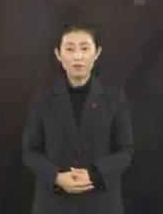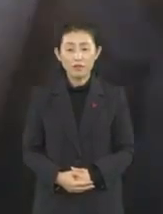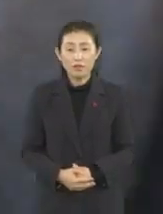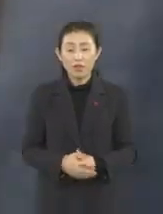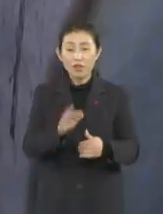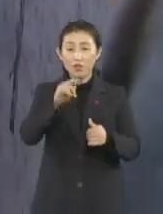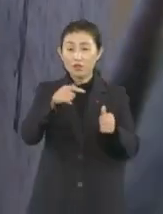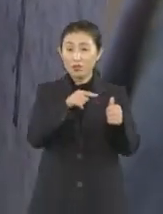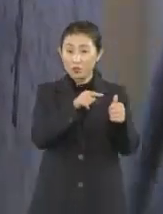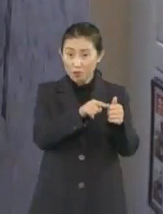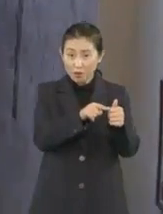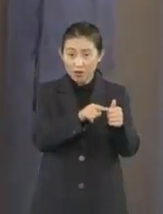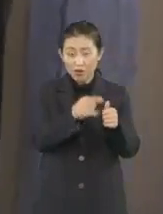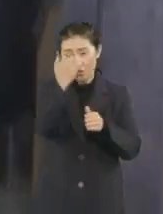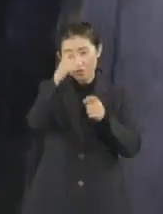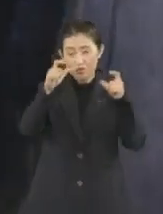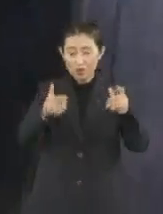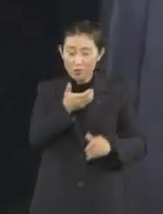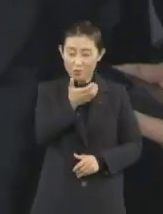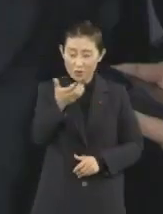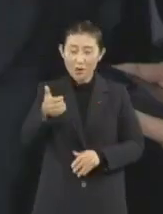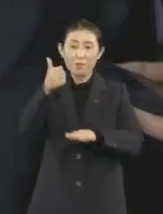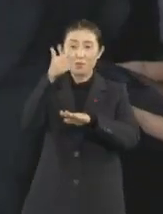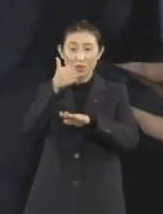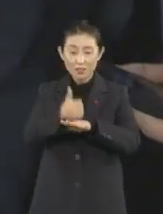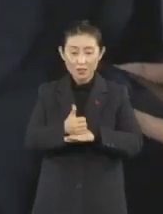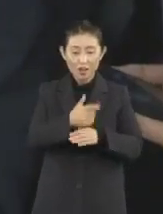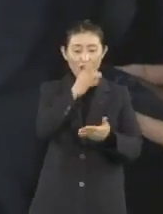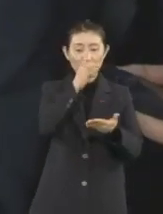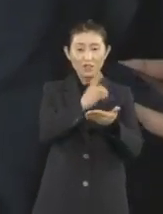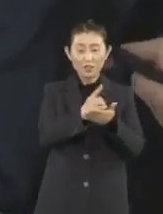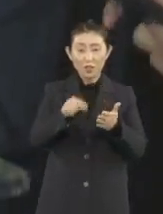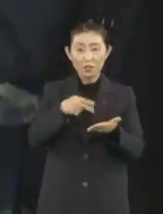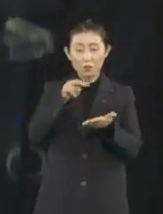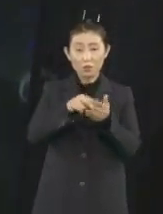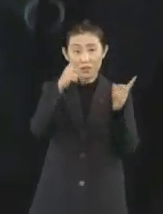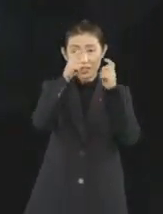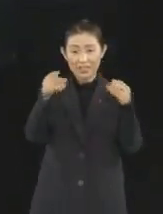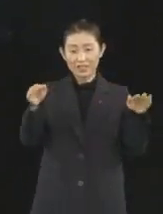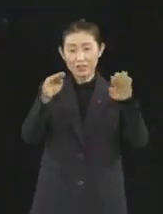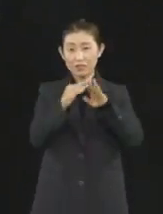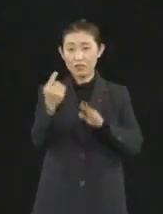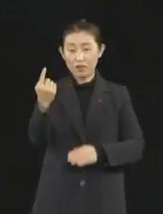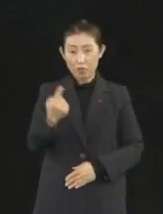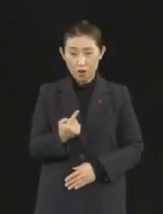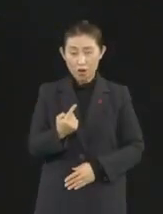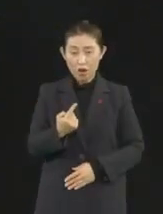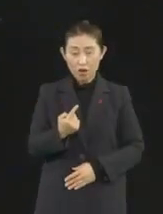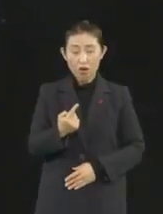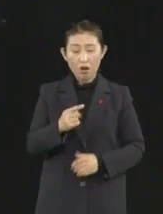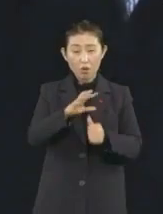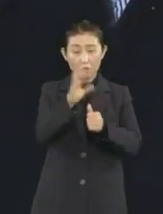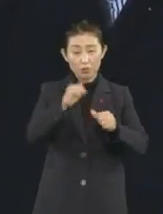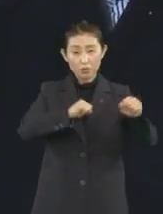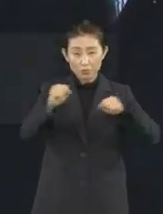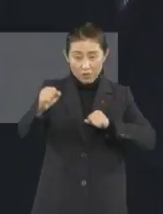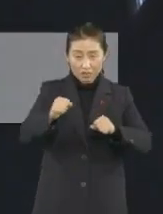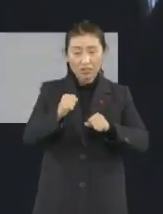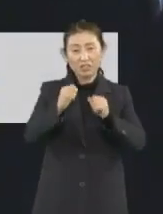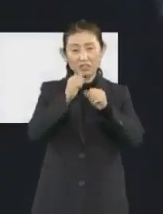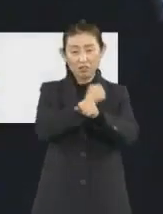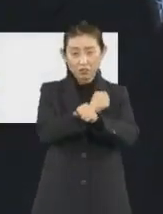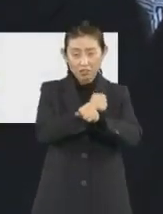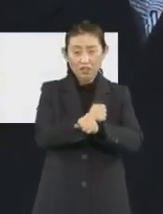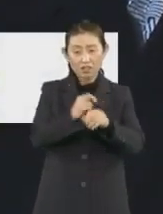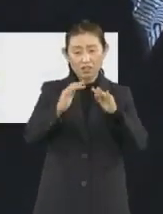윤석렬 국민의 힘 대선후보가 충청권 마지막 일정으로 천안 독립기념관을 방문했습니다 독립운동에 헌신한 순국 선열의 이름을